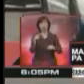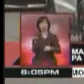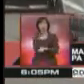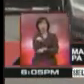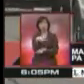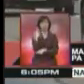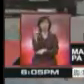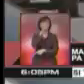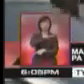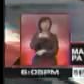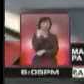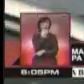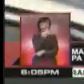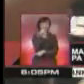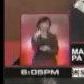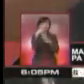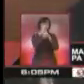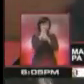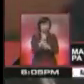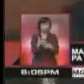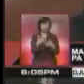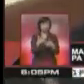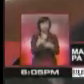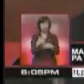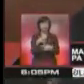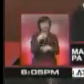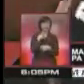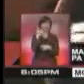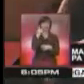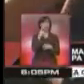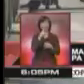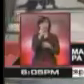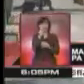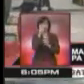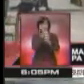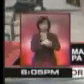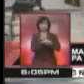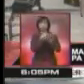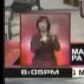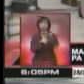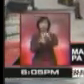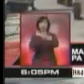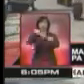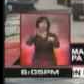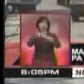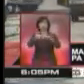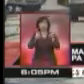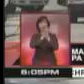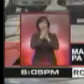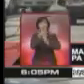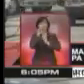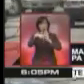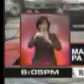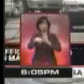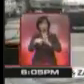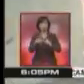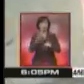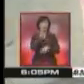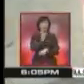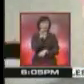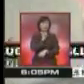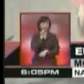30 minutos lang na biyahe mula QC inaabot na ng mahigit isang oras wala daw siyang choice kundi tiisin ang kalbaryo kung